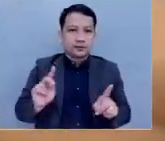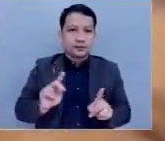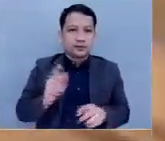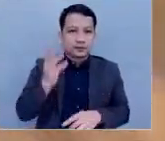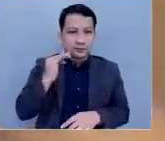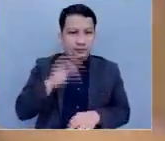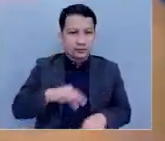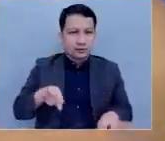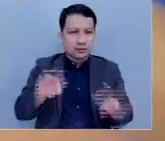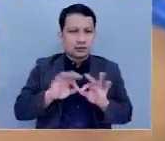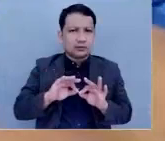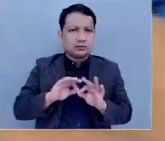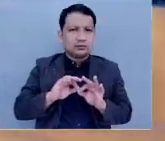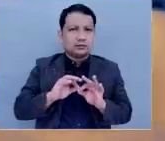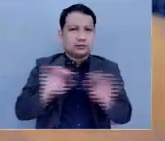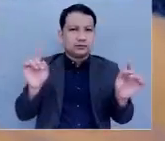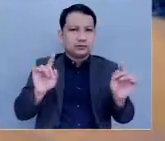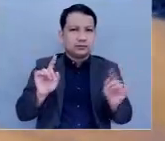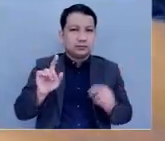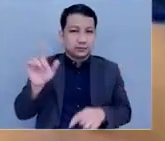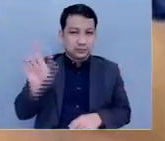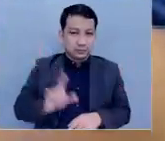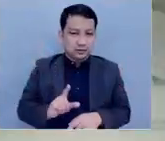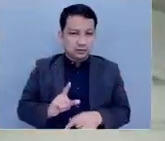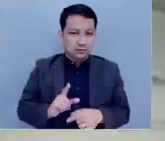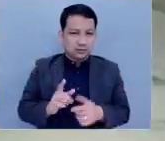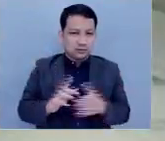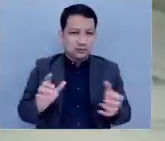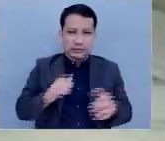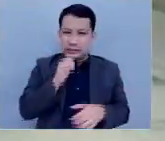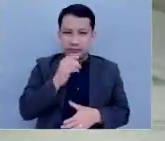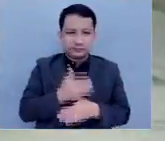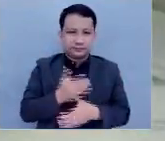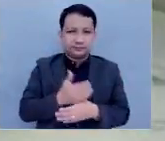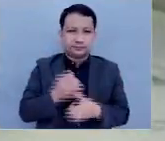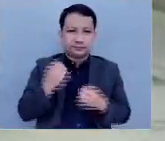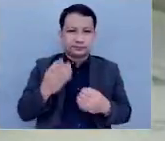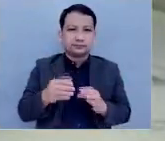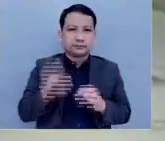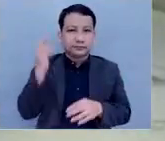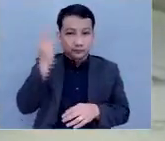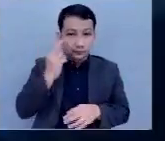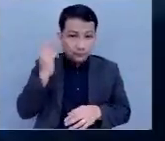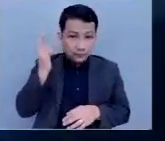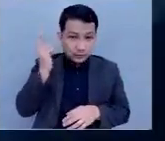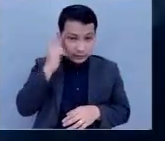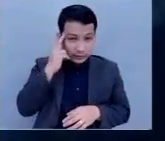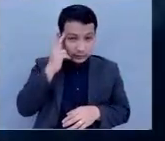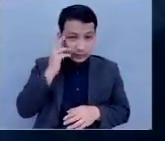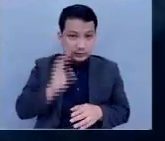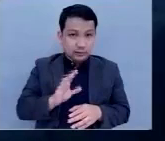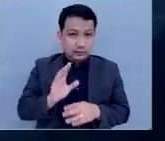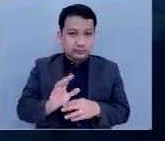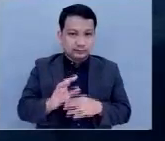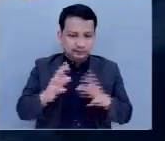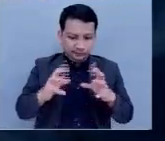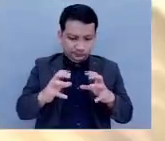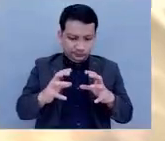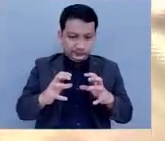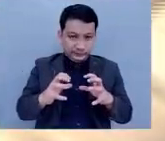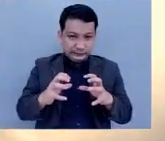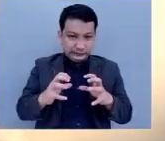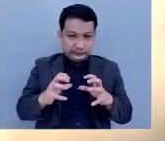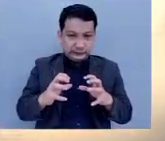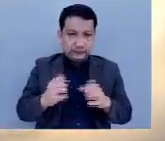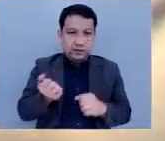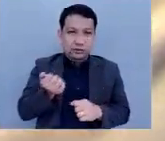lalo na kapag ka mayroong mababang tolerance sa sakit or discomfort. Maraming mga factors na maaaring magdulot ng pulikat. Isa na po riyan ang